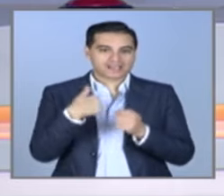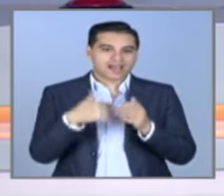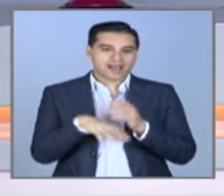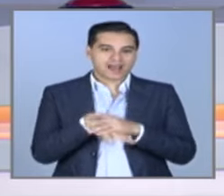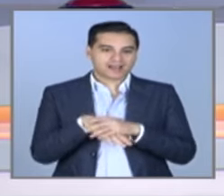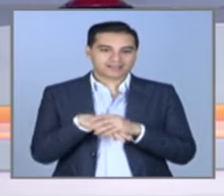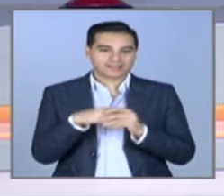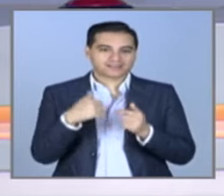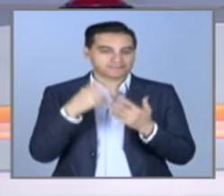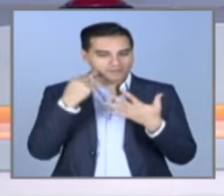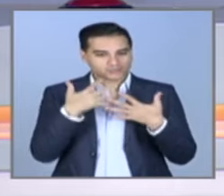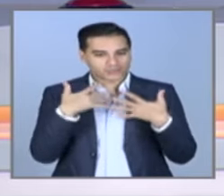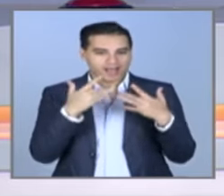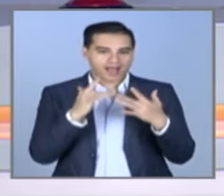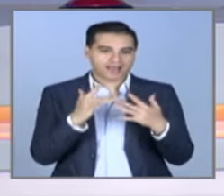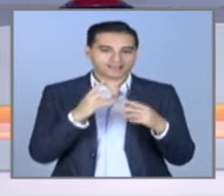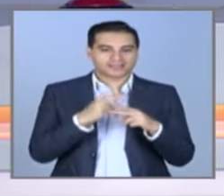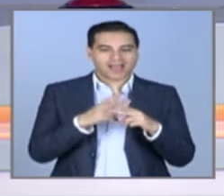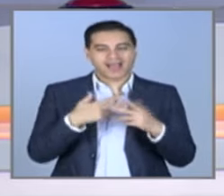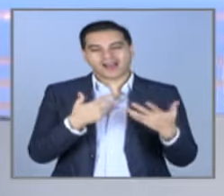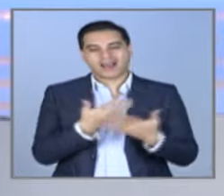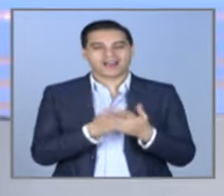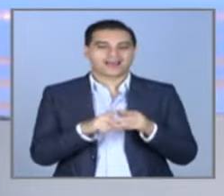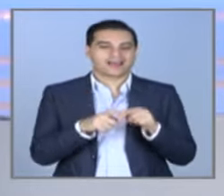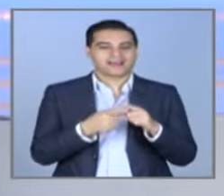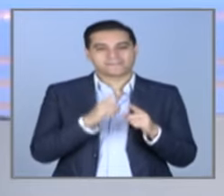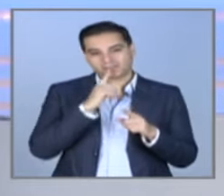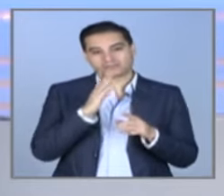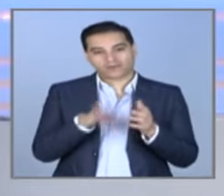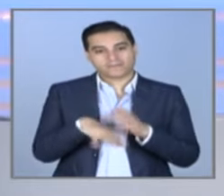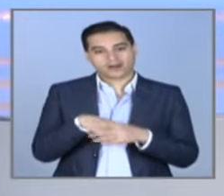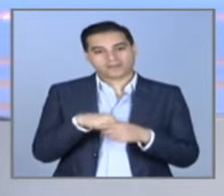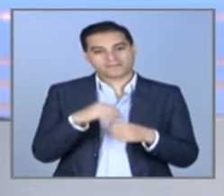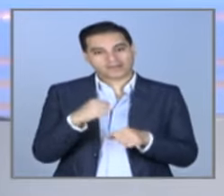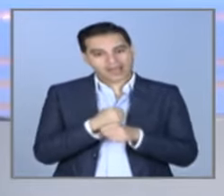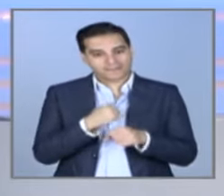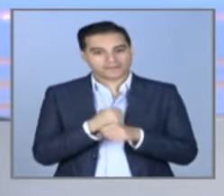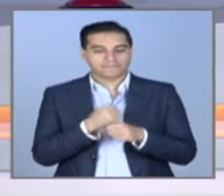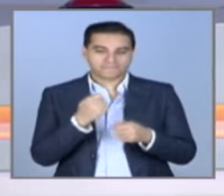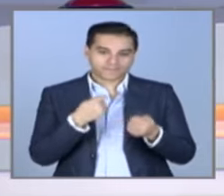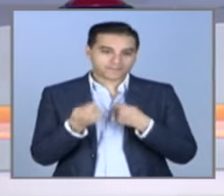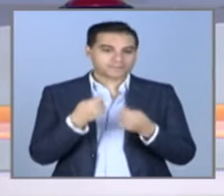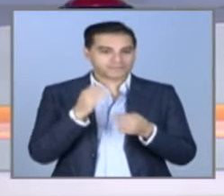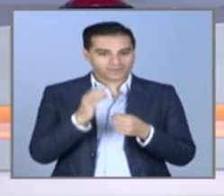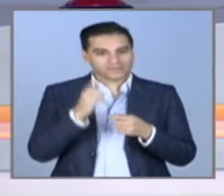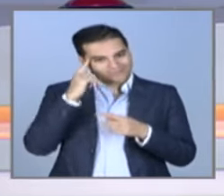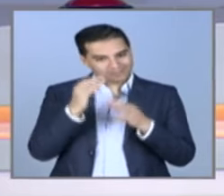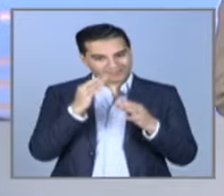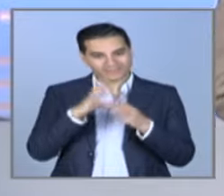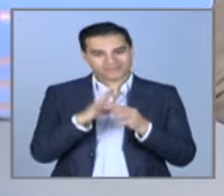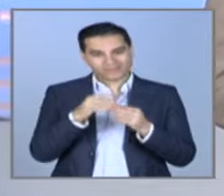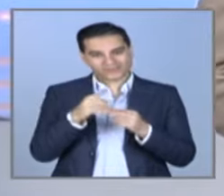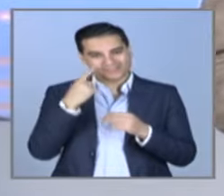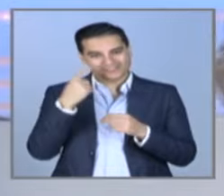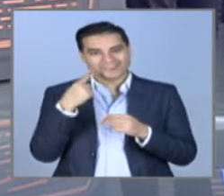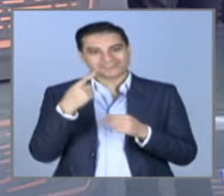بس just for fun، اللي هو أنا بنبسط وأنا بعمل الحاجة. ولكن ممكن يبقى فن وبزنس. ممكن. ليه لا؟ فكر في الموضوع برضو. فكري